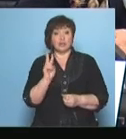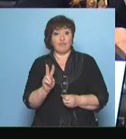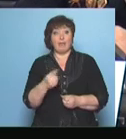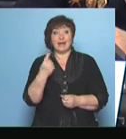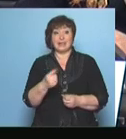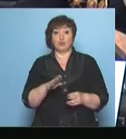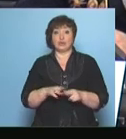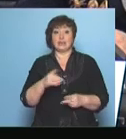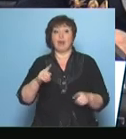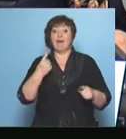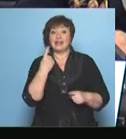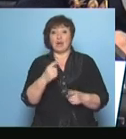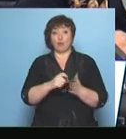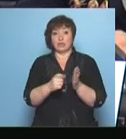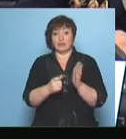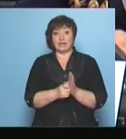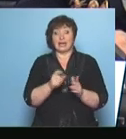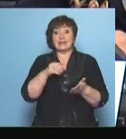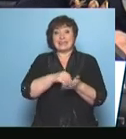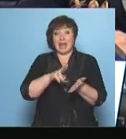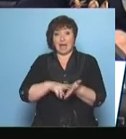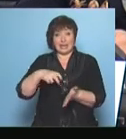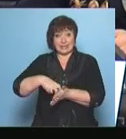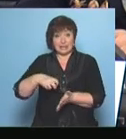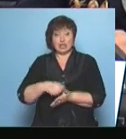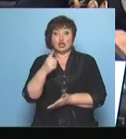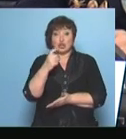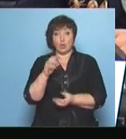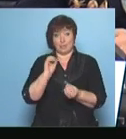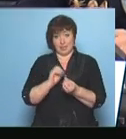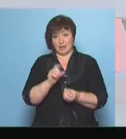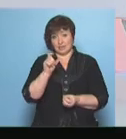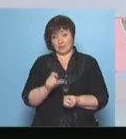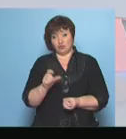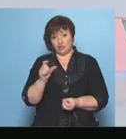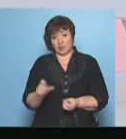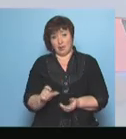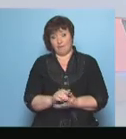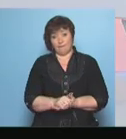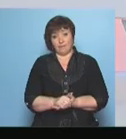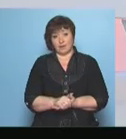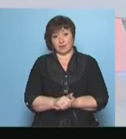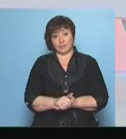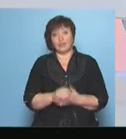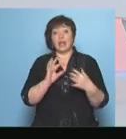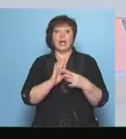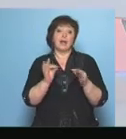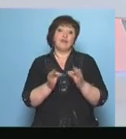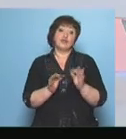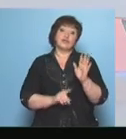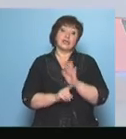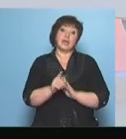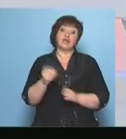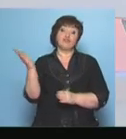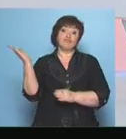них в однокомнатной квартире зарегистрировано 110 человек. В Ижевске начали падать